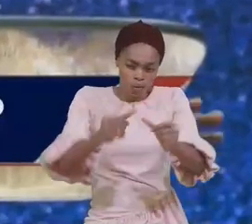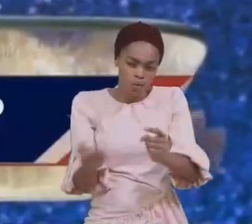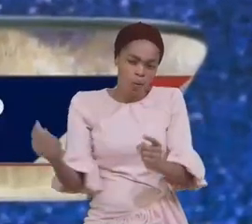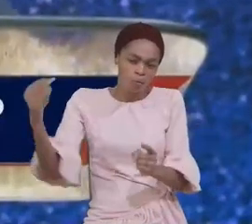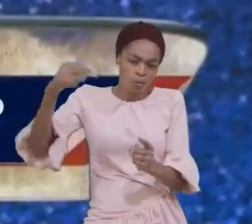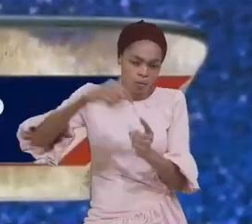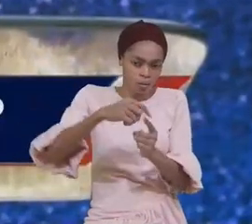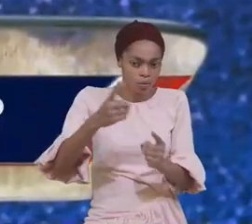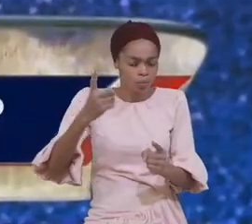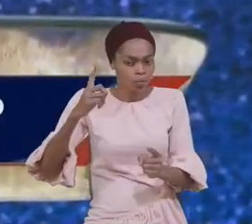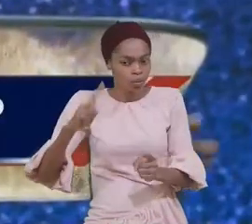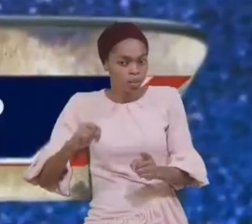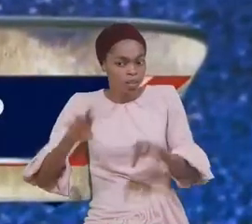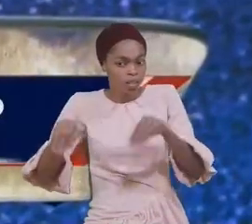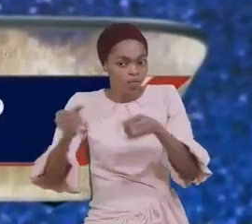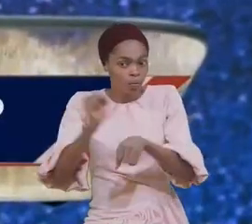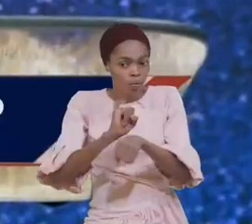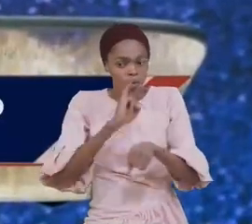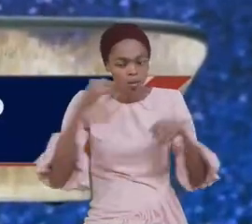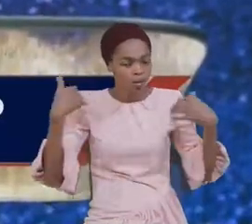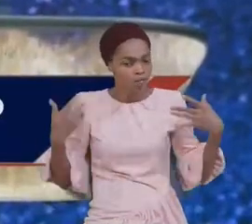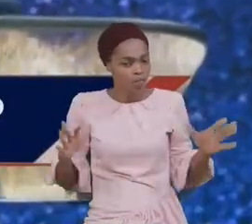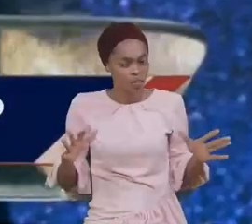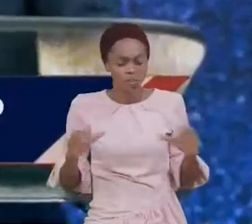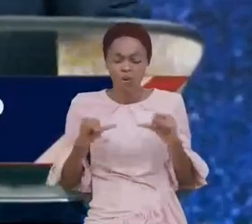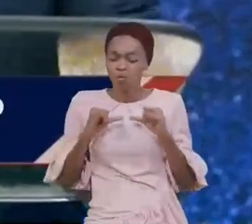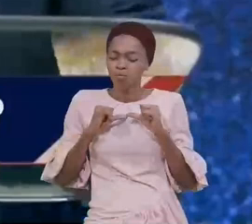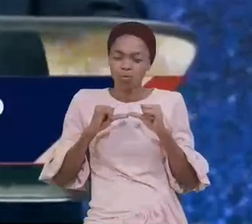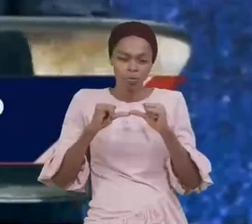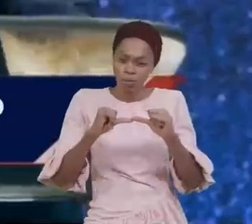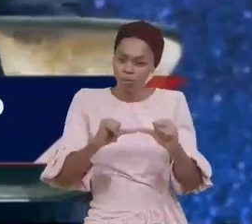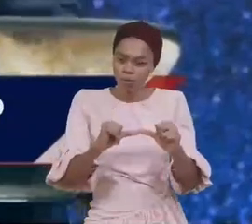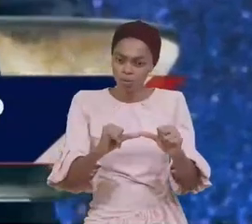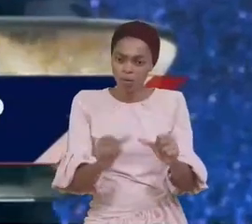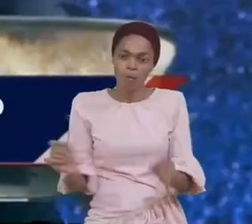jusqu'au devoir ordonné soit accompli. La continuation